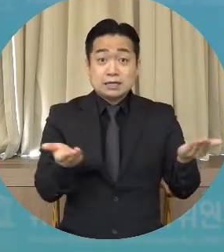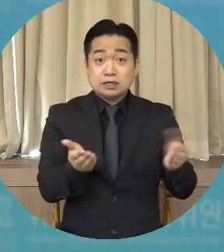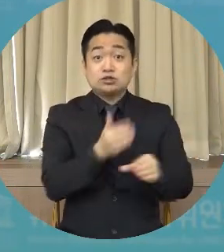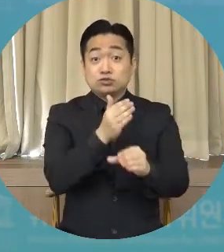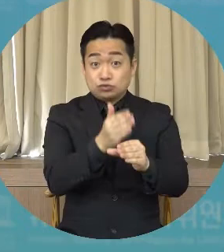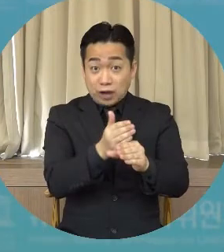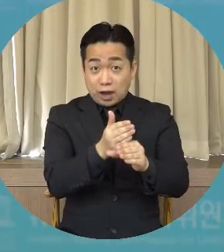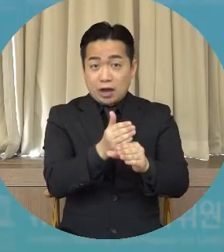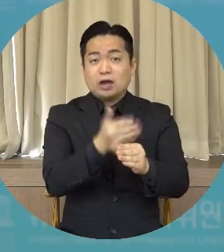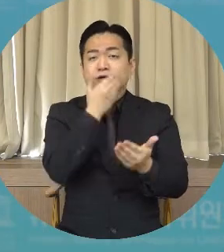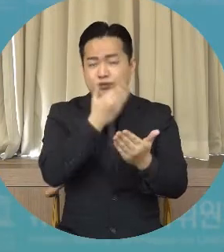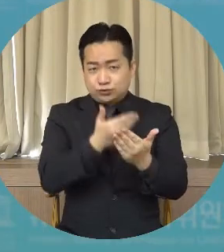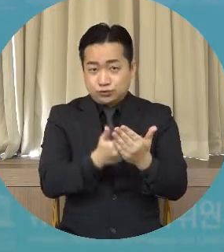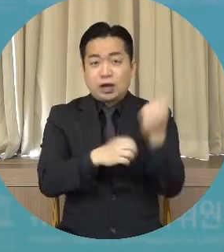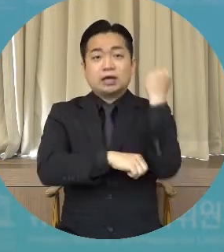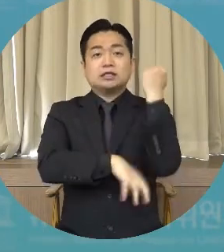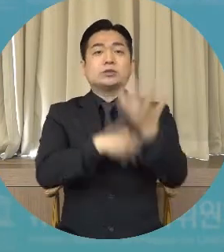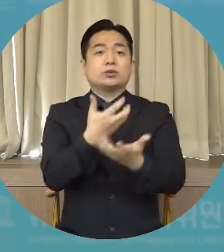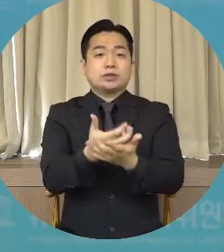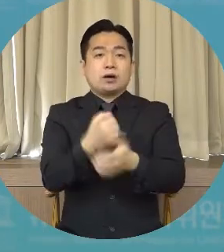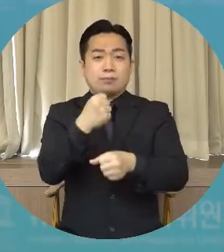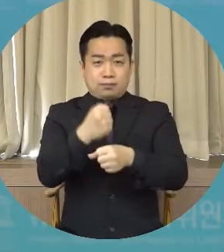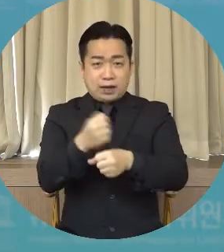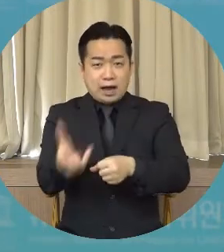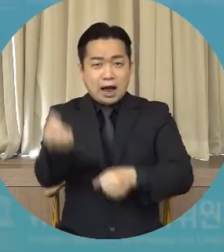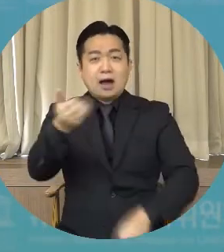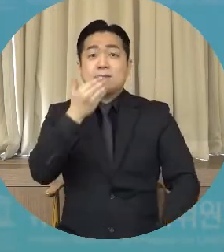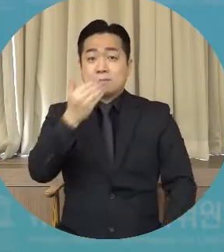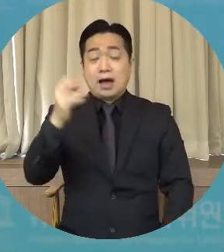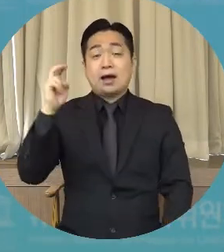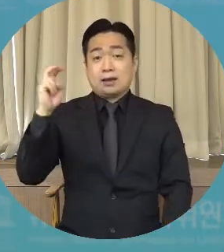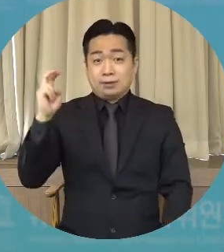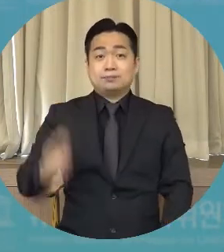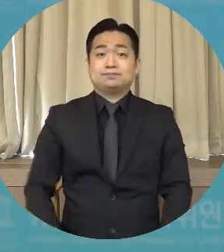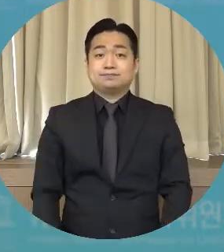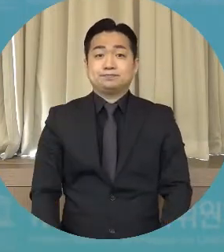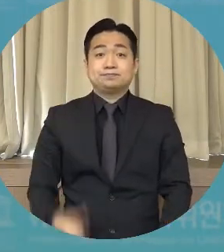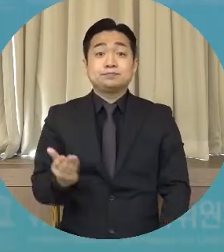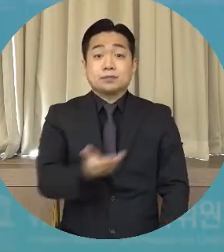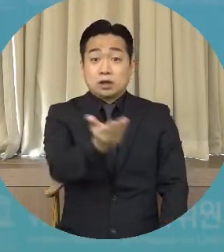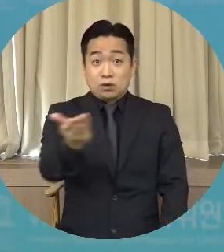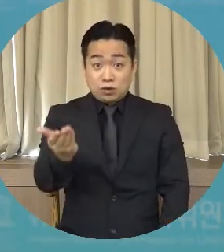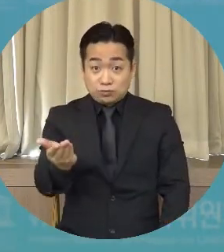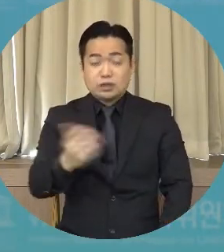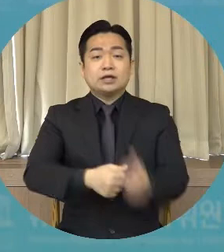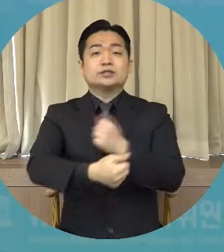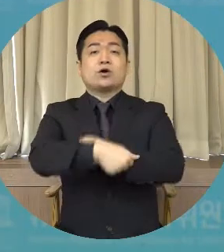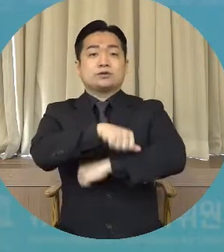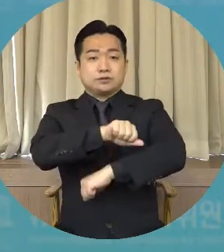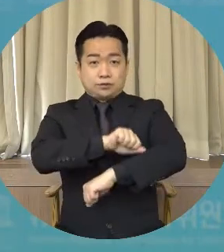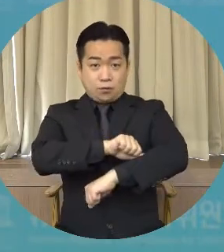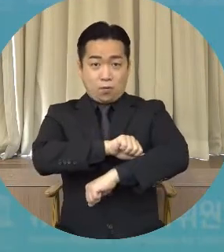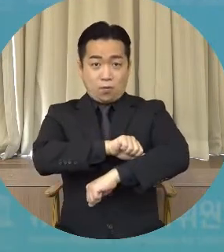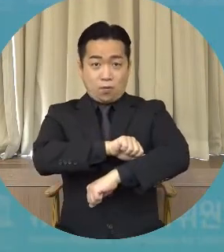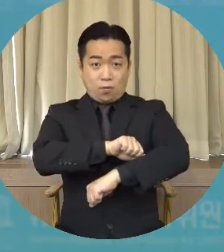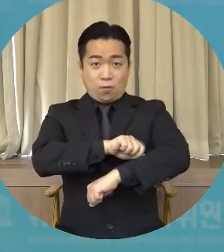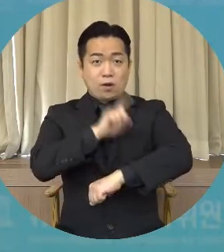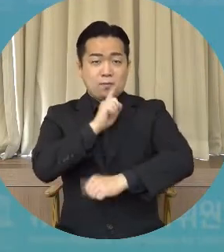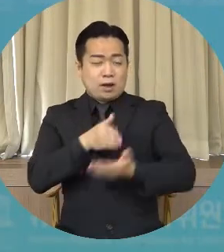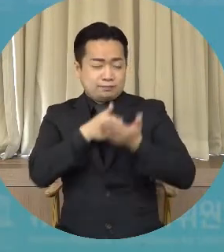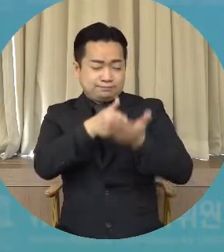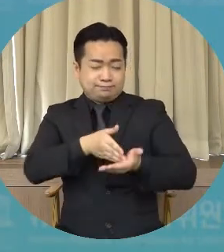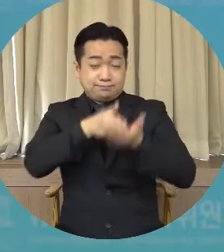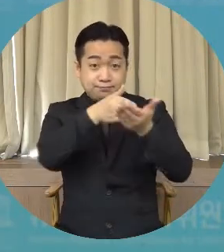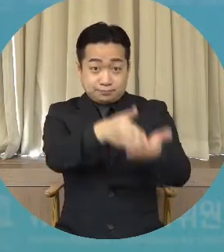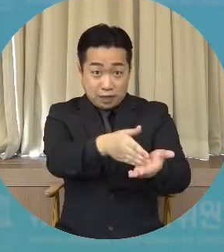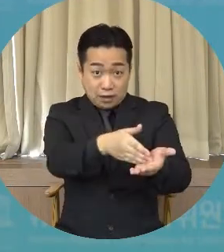귀중한 기초자료가 될 것이라고 생각합니다. 여러분들이 적극적인 의견 개진을